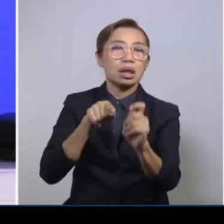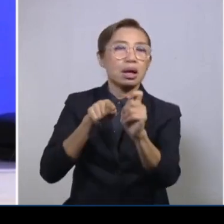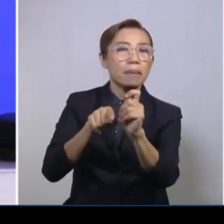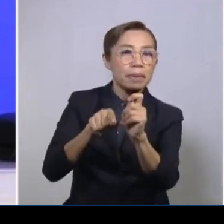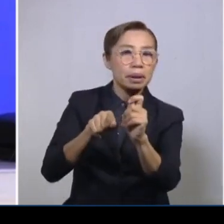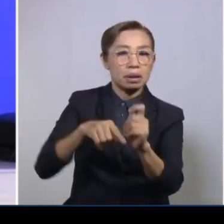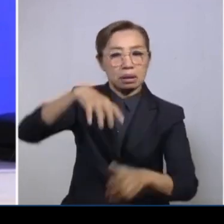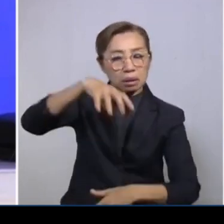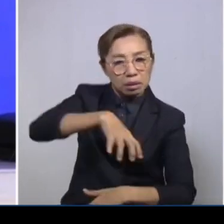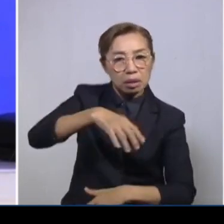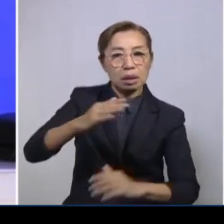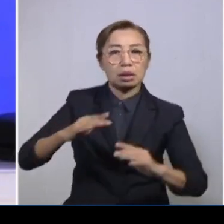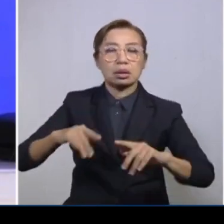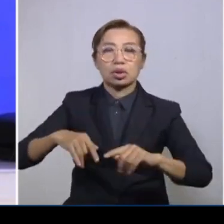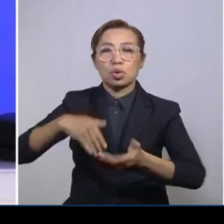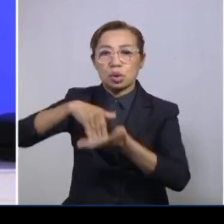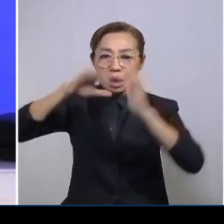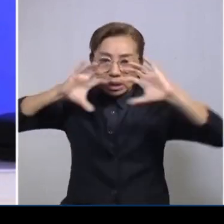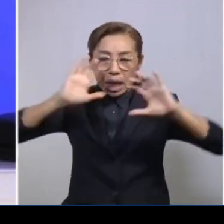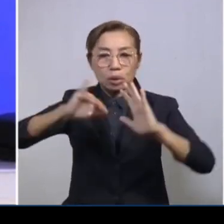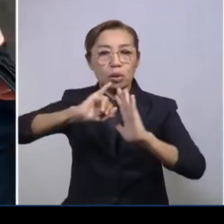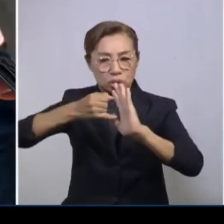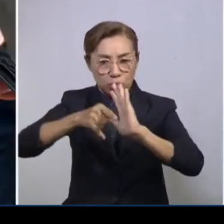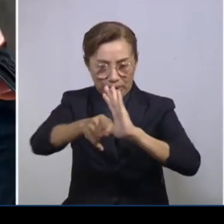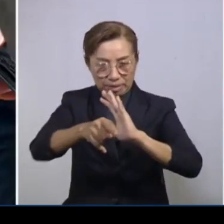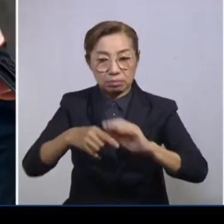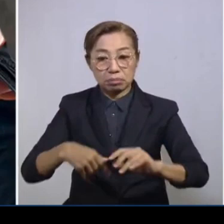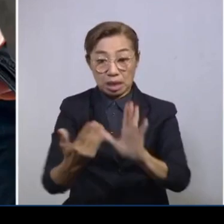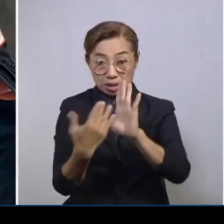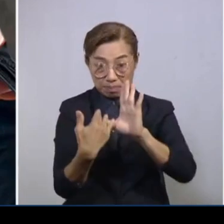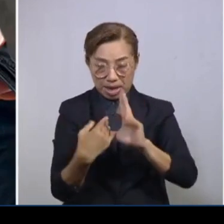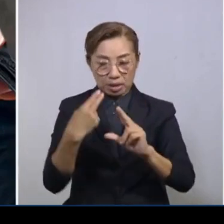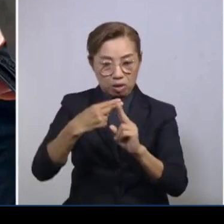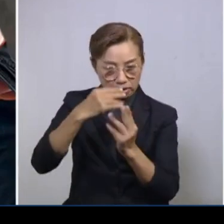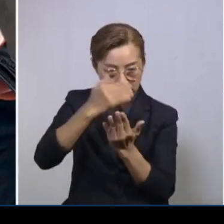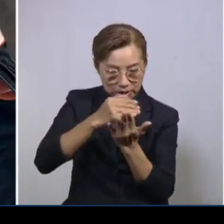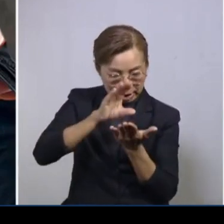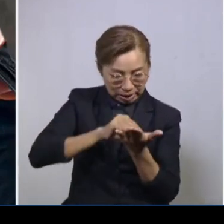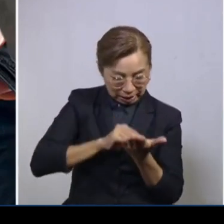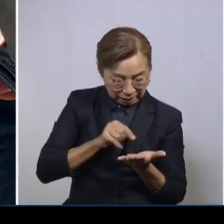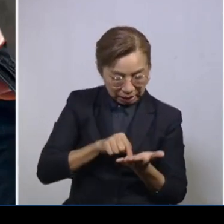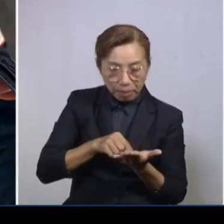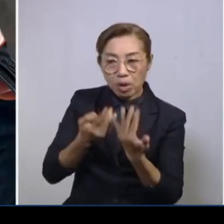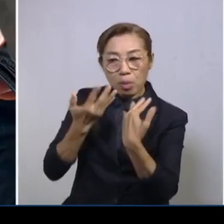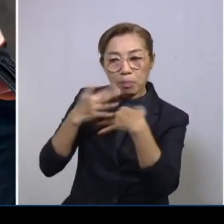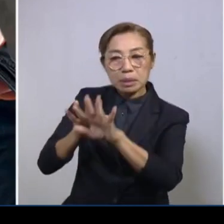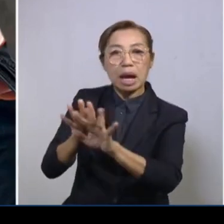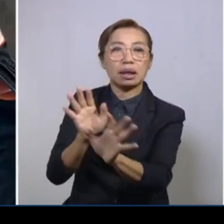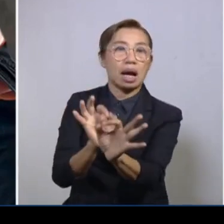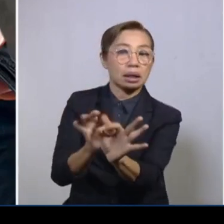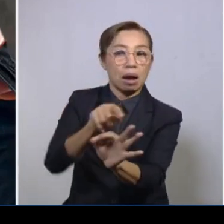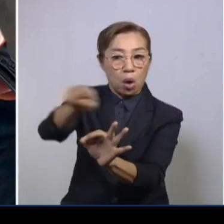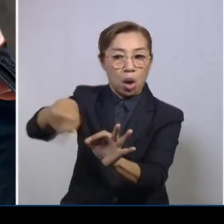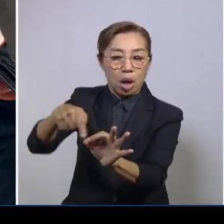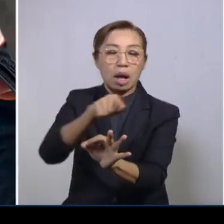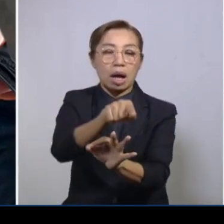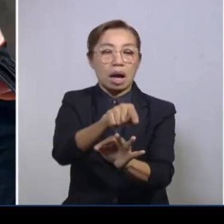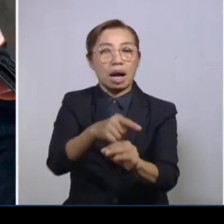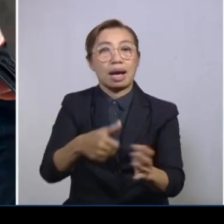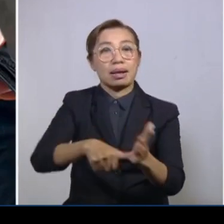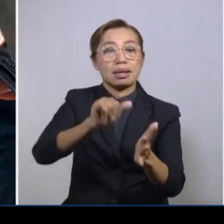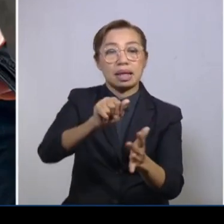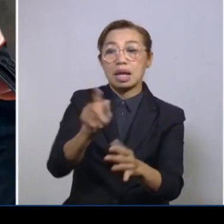ภอและสำนักงานเขตทุกแห่งกระทรวงมหาดไทยจะรวบรวมข้อมูลปัจจุบันและนำไปสู่การทำงานจากทุกภาคส่วนเพื่อช่วยเหลือลูกห